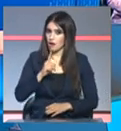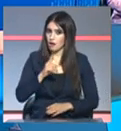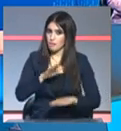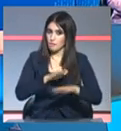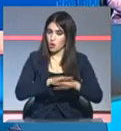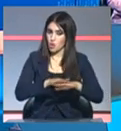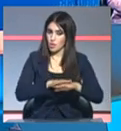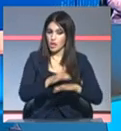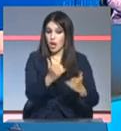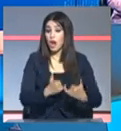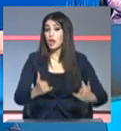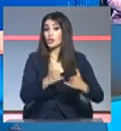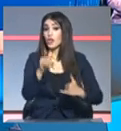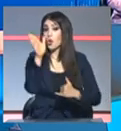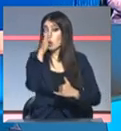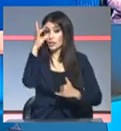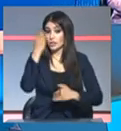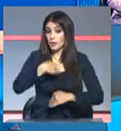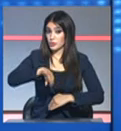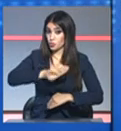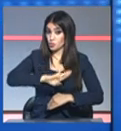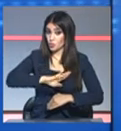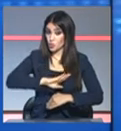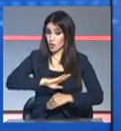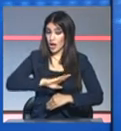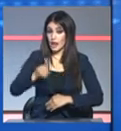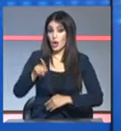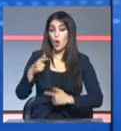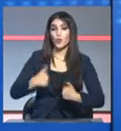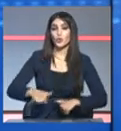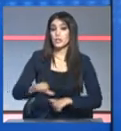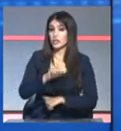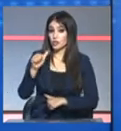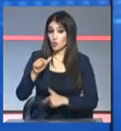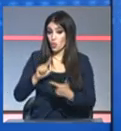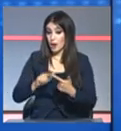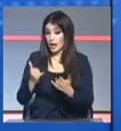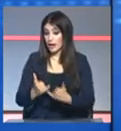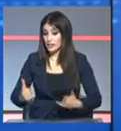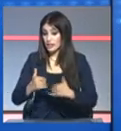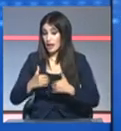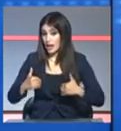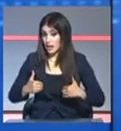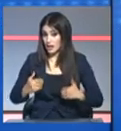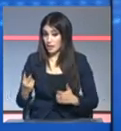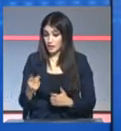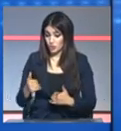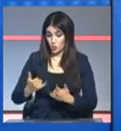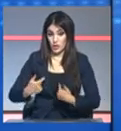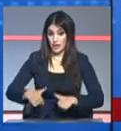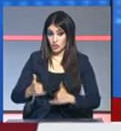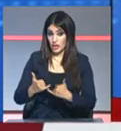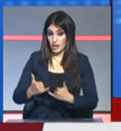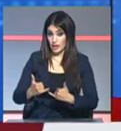اللجنه الوطنيه اللي يشرف عليها السيد اه رئيس الحكومه على اللجنه العلميه تعطي اه مقترحات